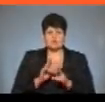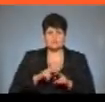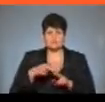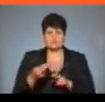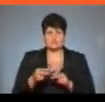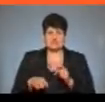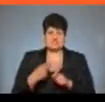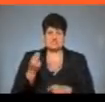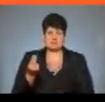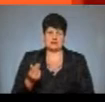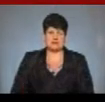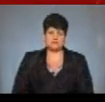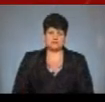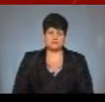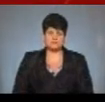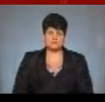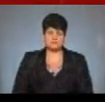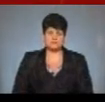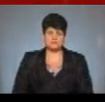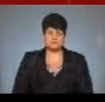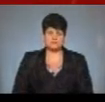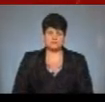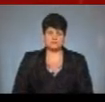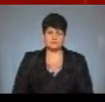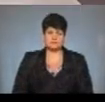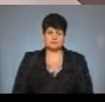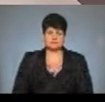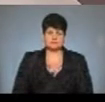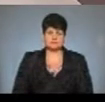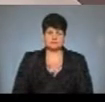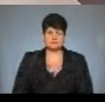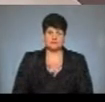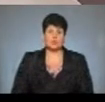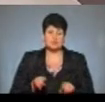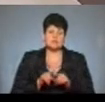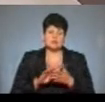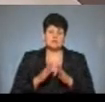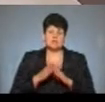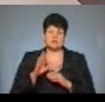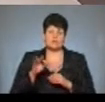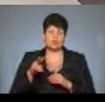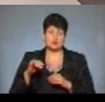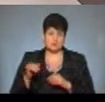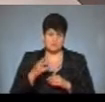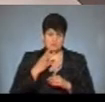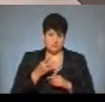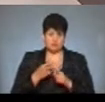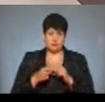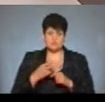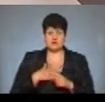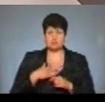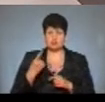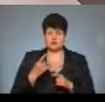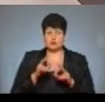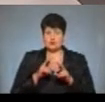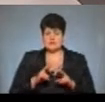збитки. Ну, ось така ситуація на Волині. Ми бачили, повернемося до нашої області.